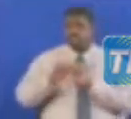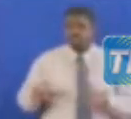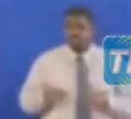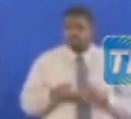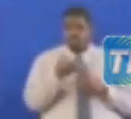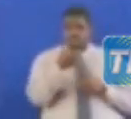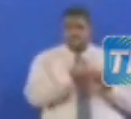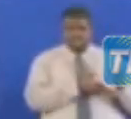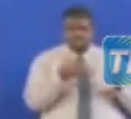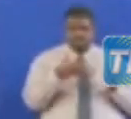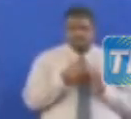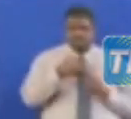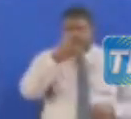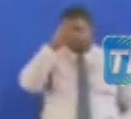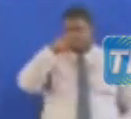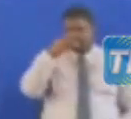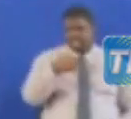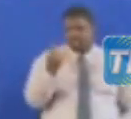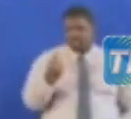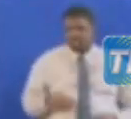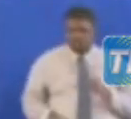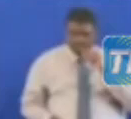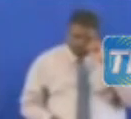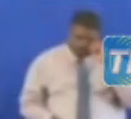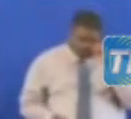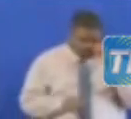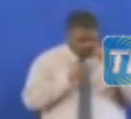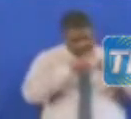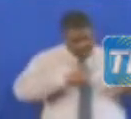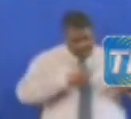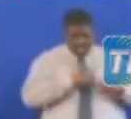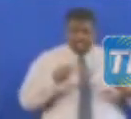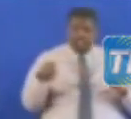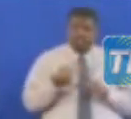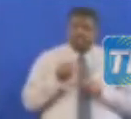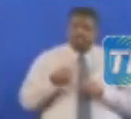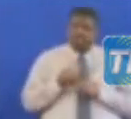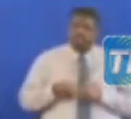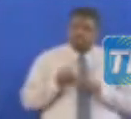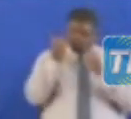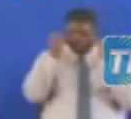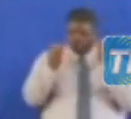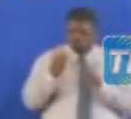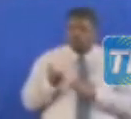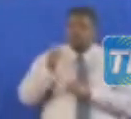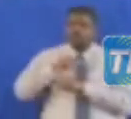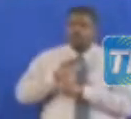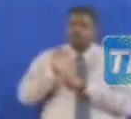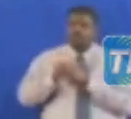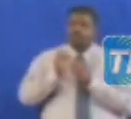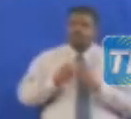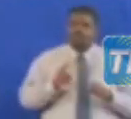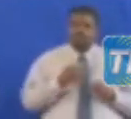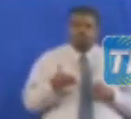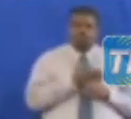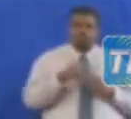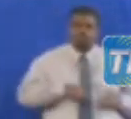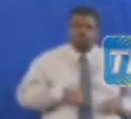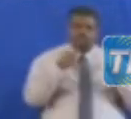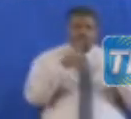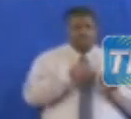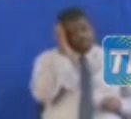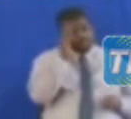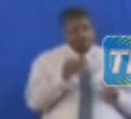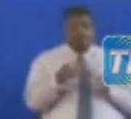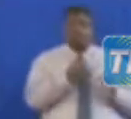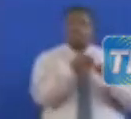ya stashahada hadi shahada ya kwanza, kufanya tafiti na kutoa ushauri wa kitaalamu katika masuala mbalimbali yanayohusu mamlaka za serikali